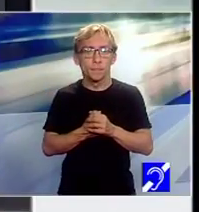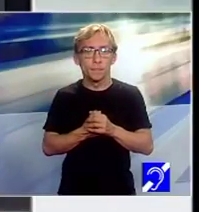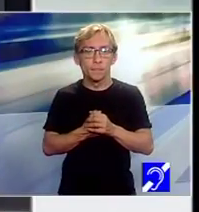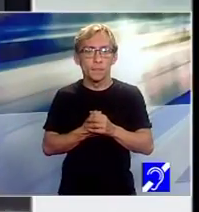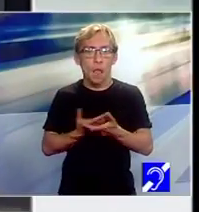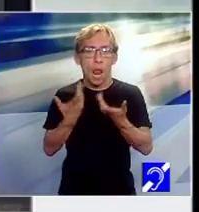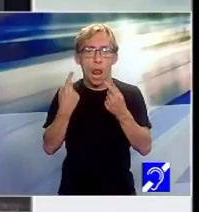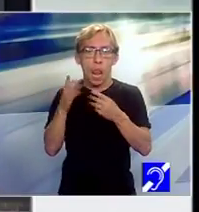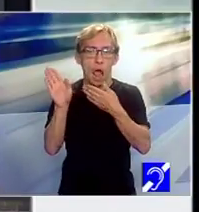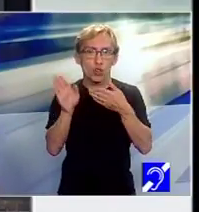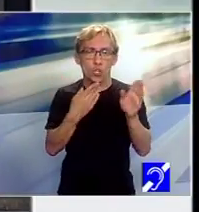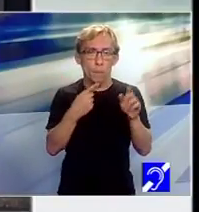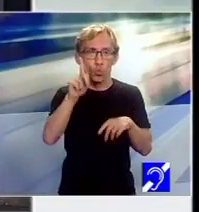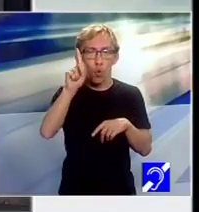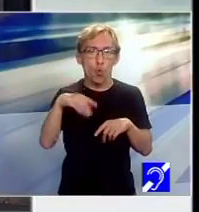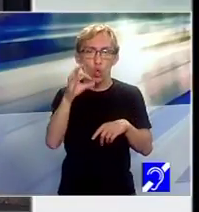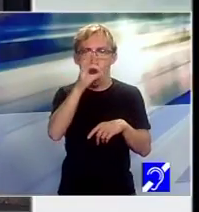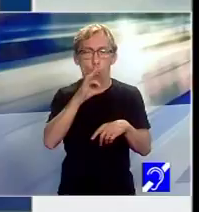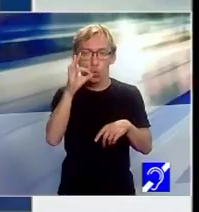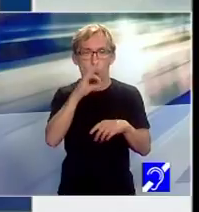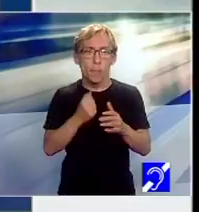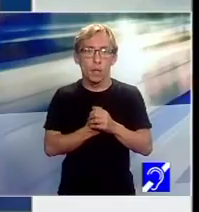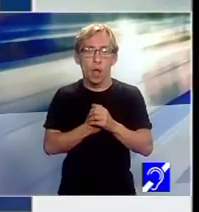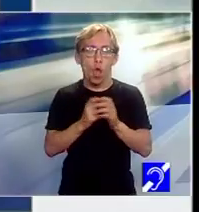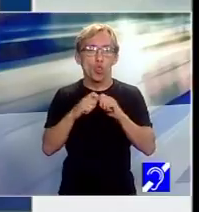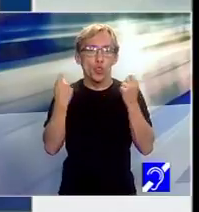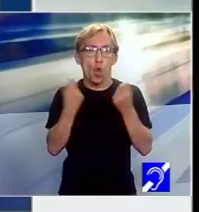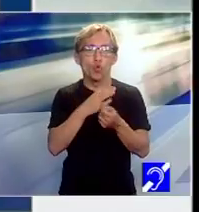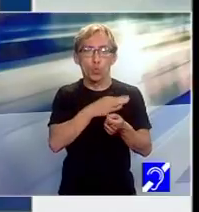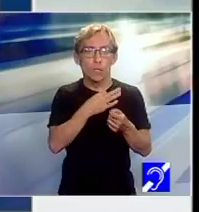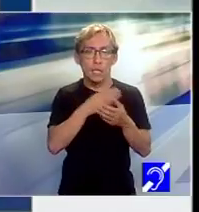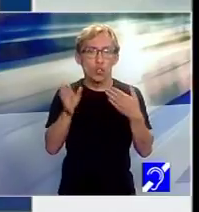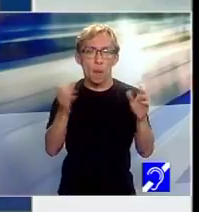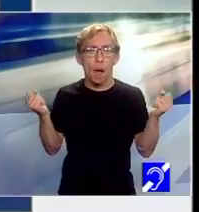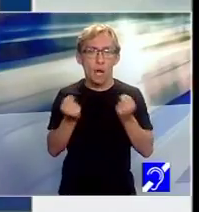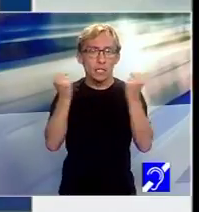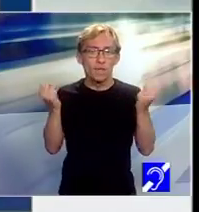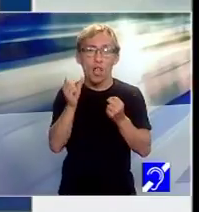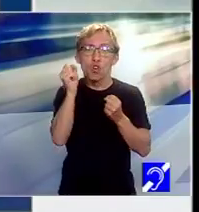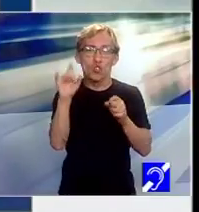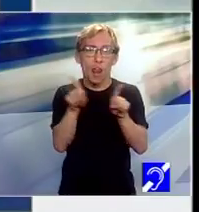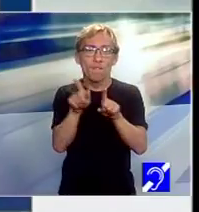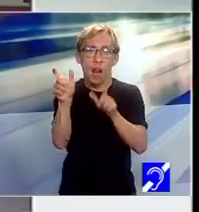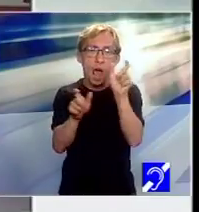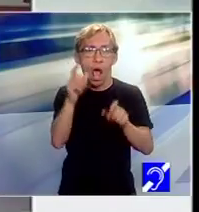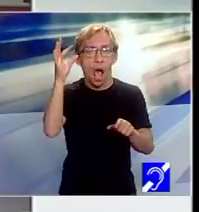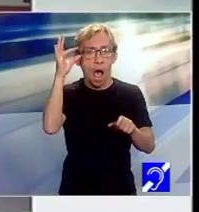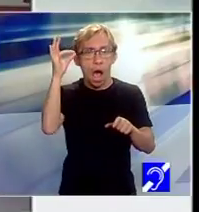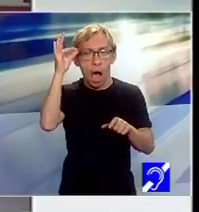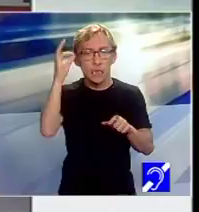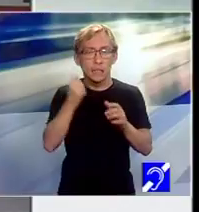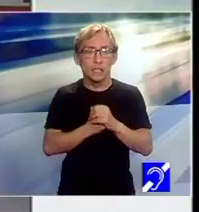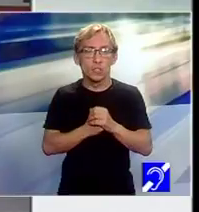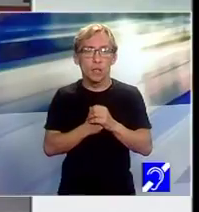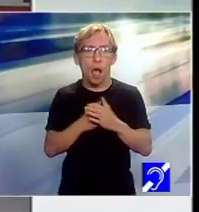la începutul lunii octombrie. Se întorc studenții, încep activitatea și da. Artiștii operei. Dar până în octombrie vom avea o